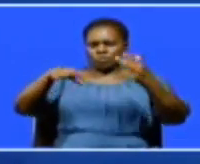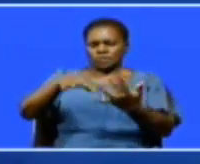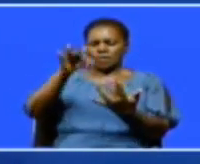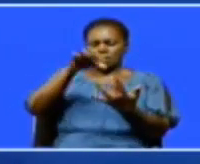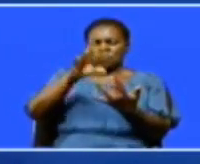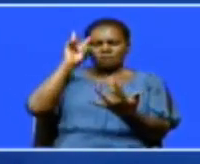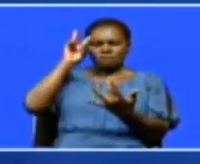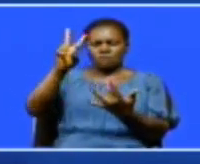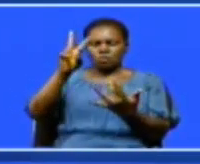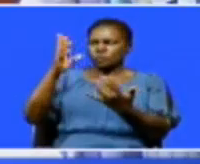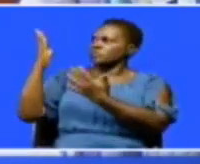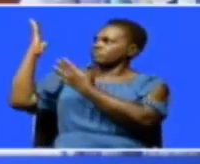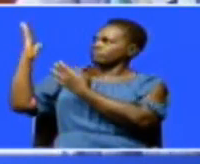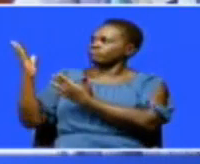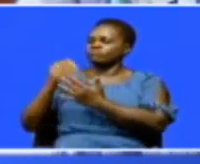their views.